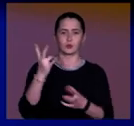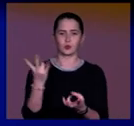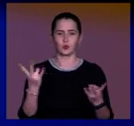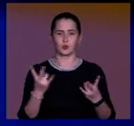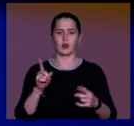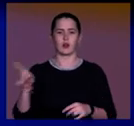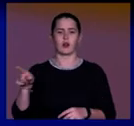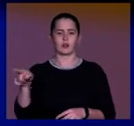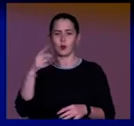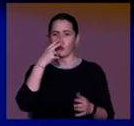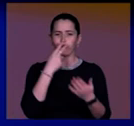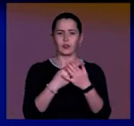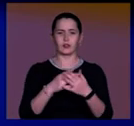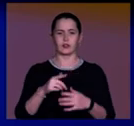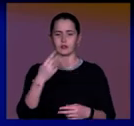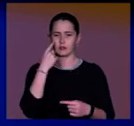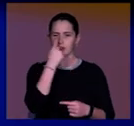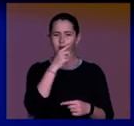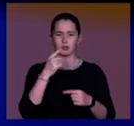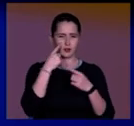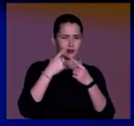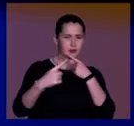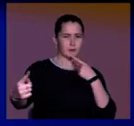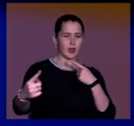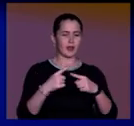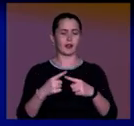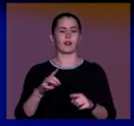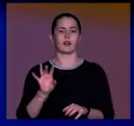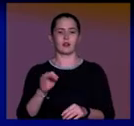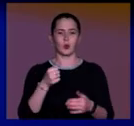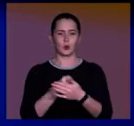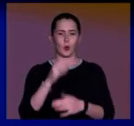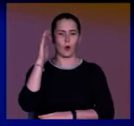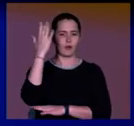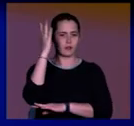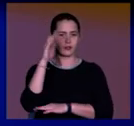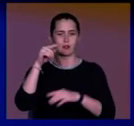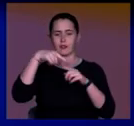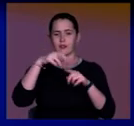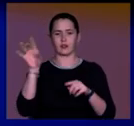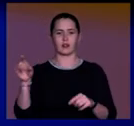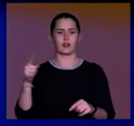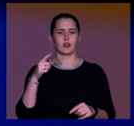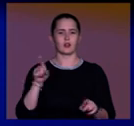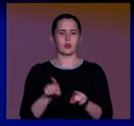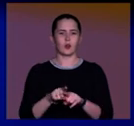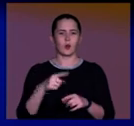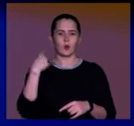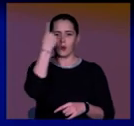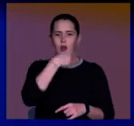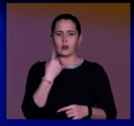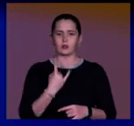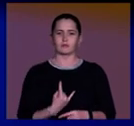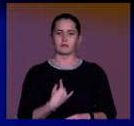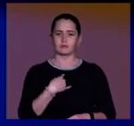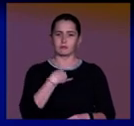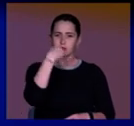увидела алёшу она смерила глазами расстояние от его ветки до земли и лицо у нее стало почти такое же белая